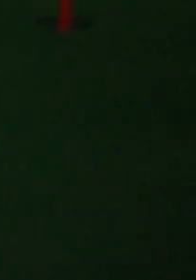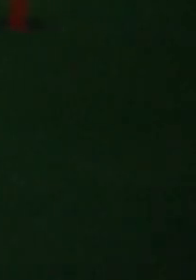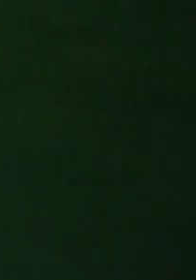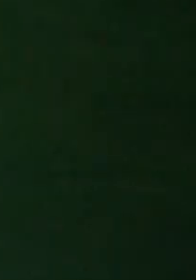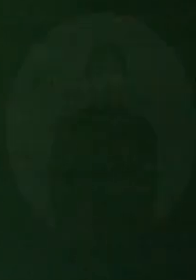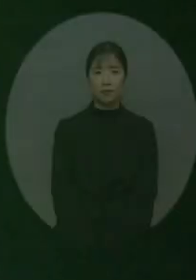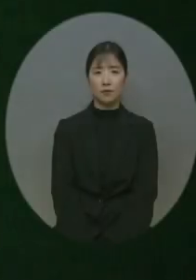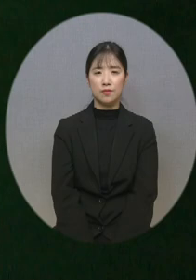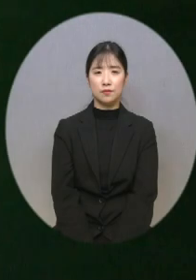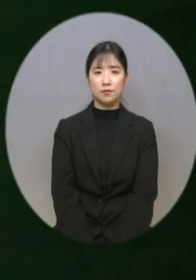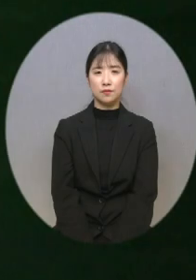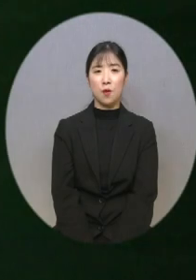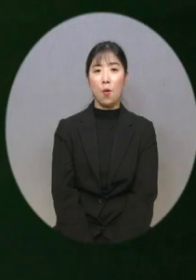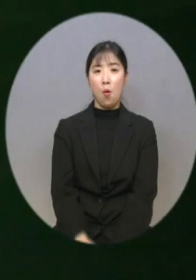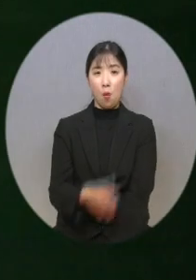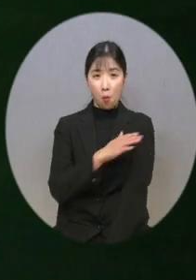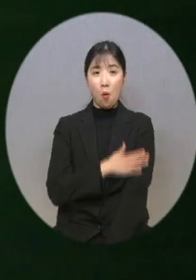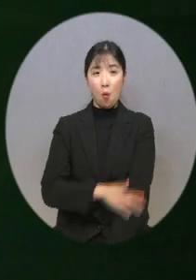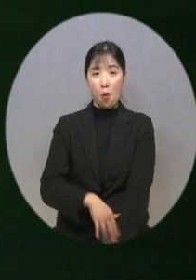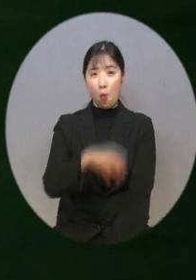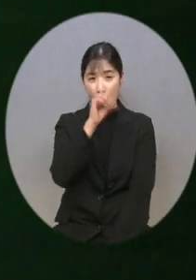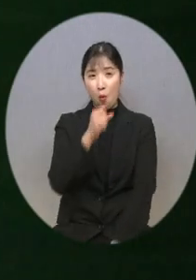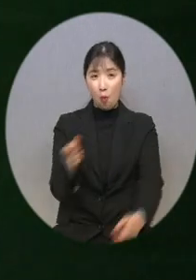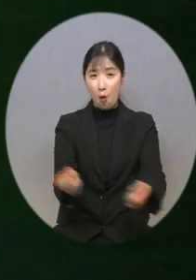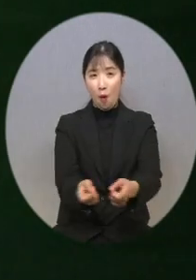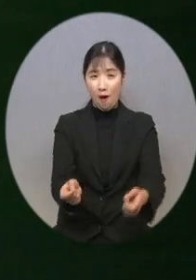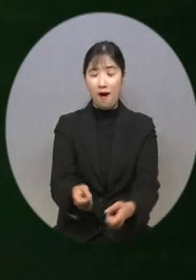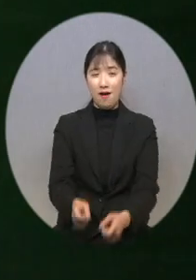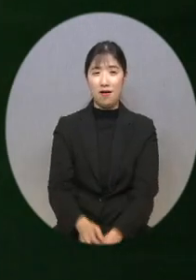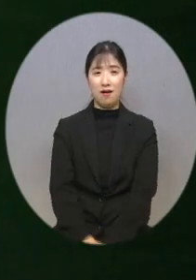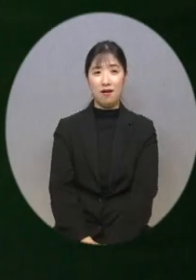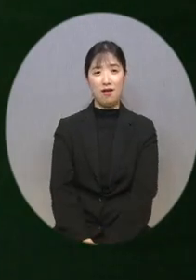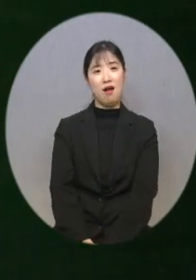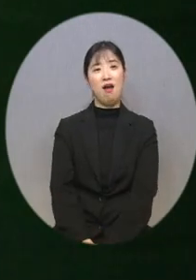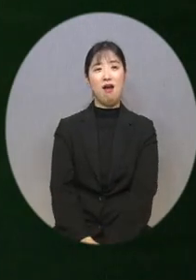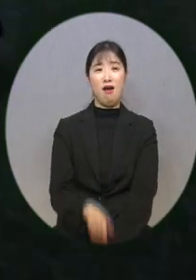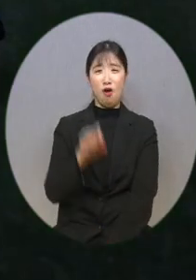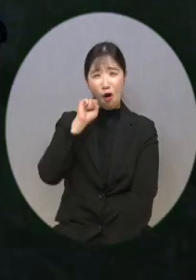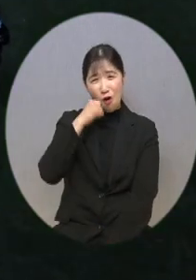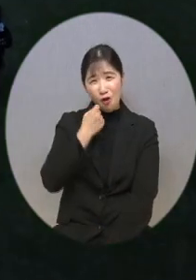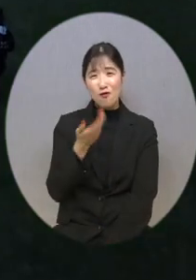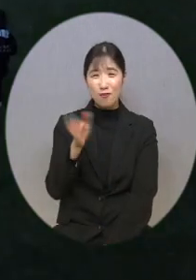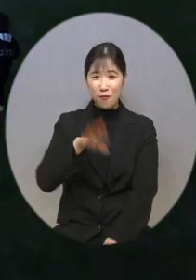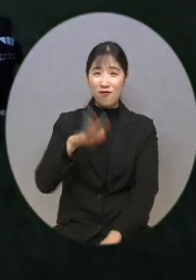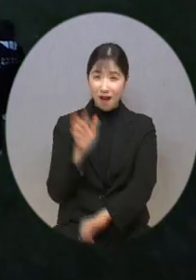응? 오예. 와, 나이스, 붙었다. 와, 그 와중에 잘 치셨다고?